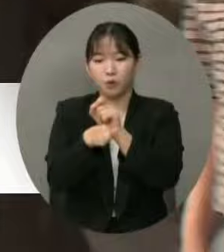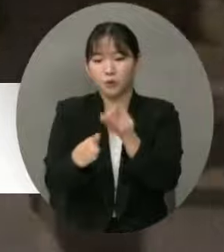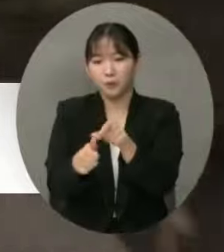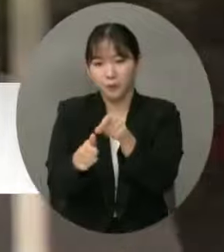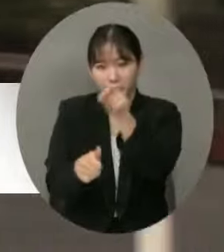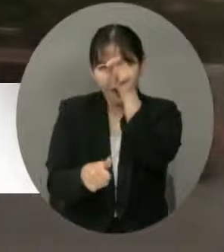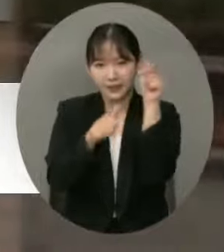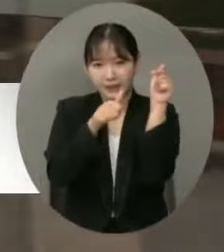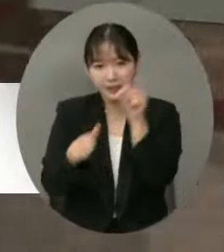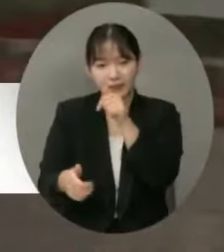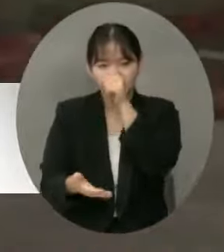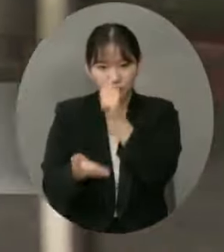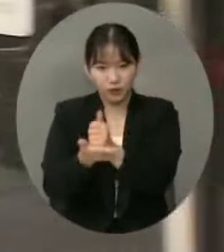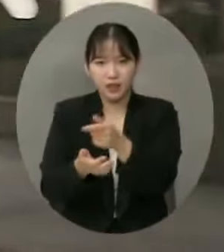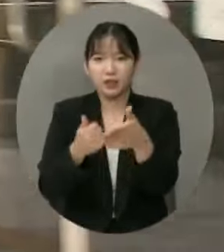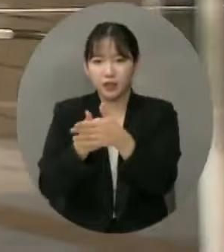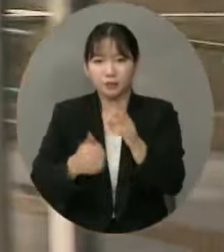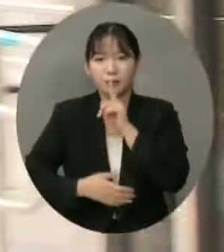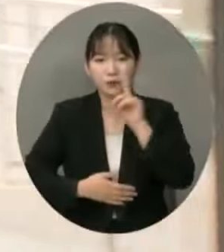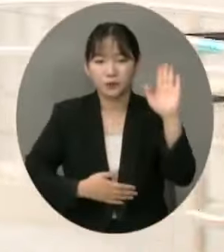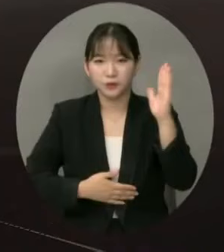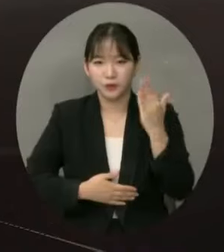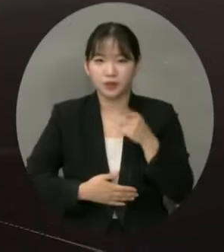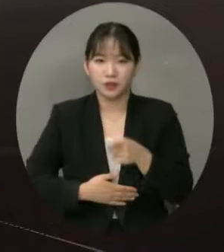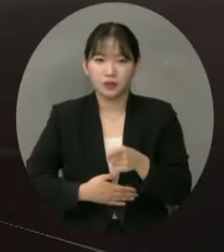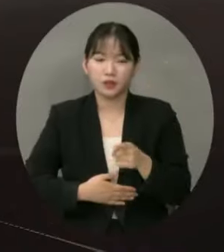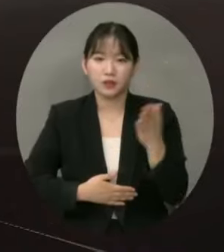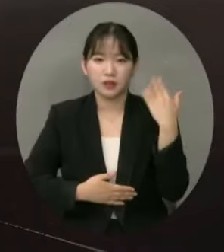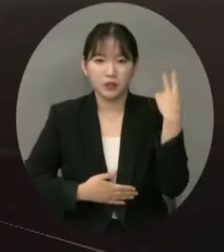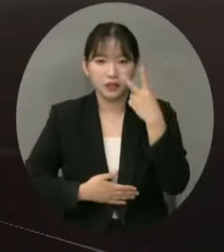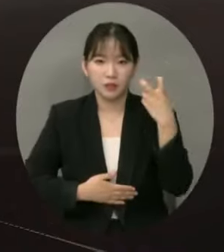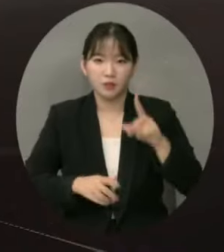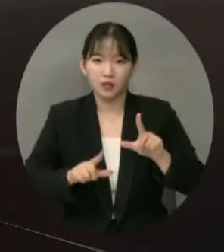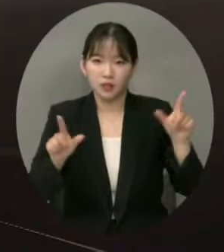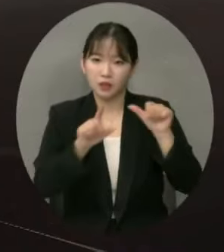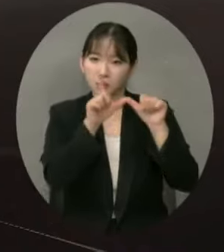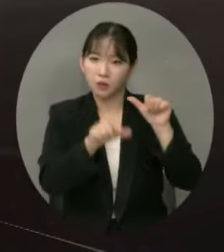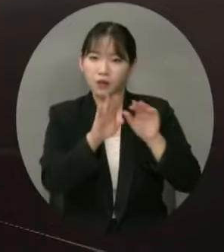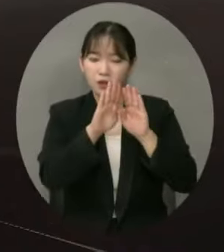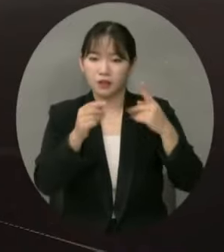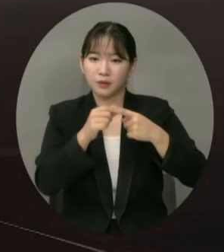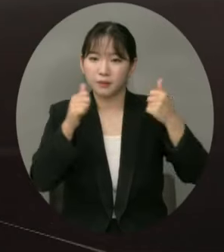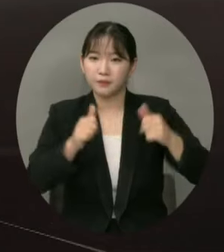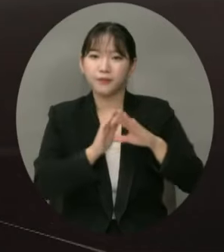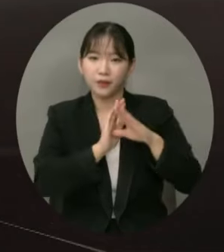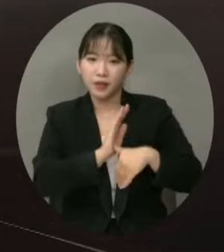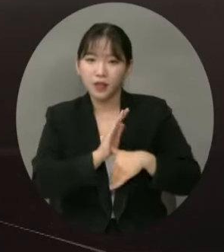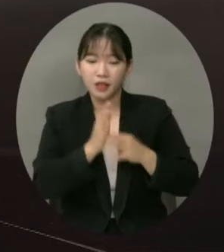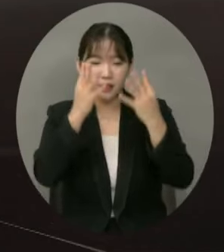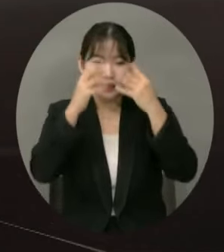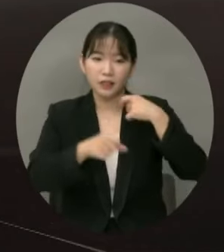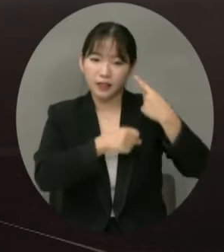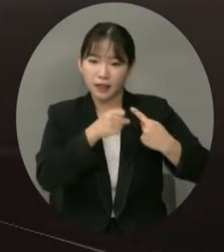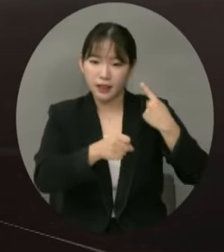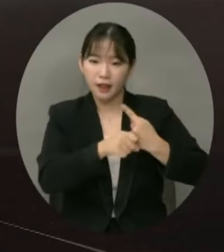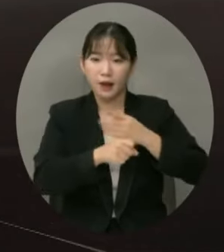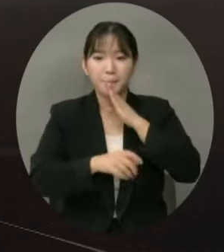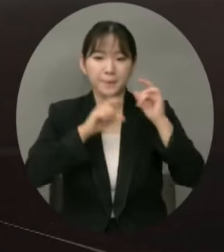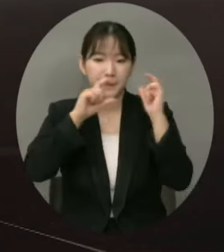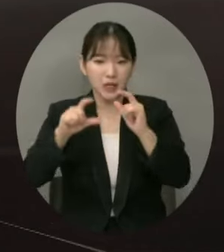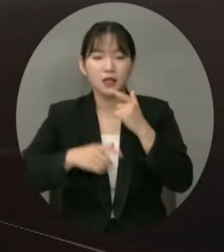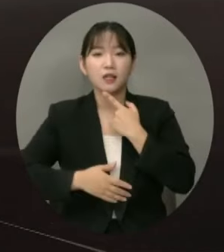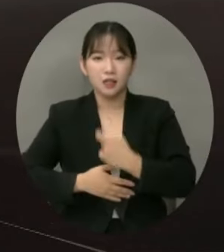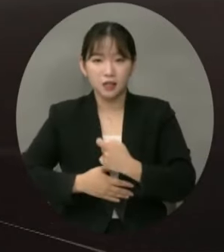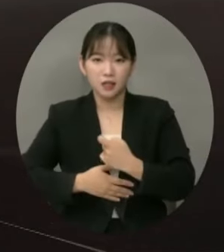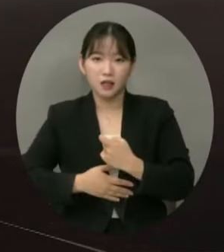채용하도록 지시한 혐의으로 기소됐습니다 지난 2022년 5월 열린 일심에서 징역 1년에 실을 선고받았지만